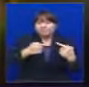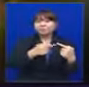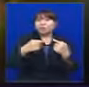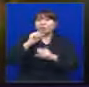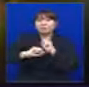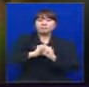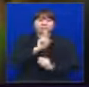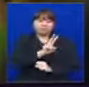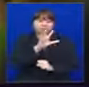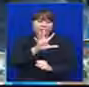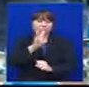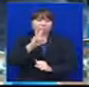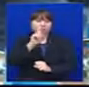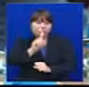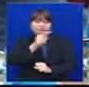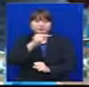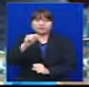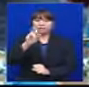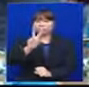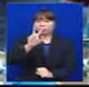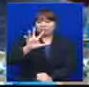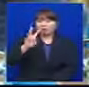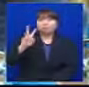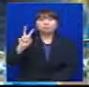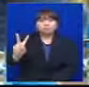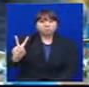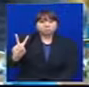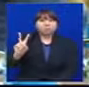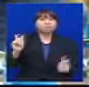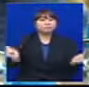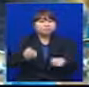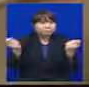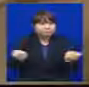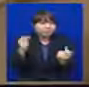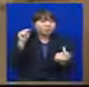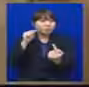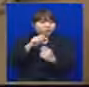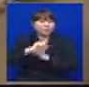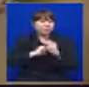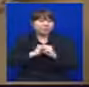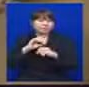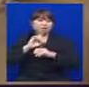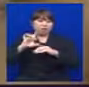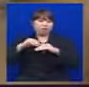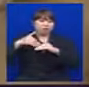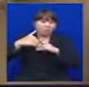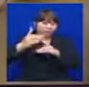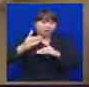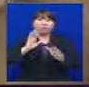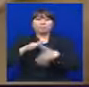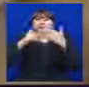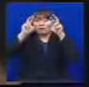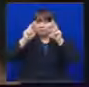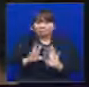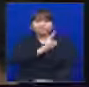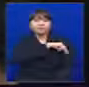แต่ปี2561ถึง2562และฉลองการเข้าสู่ศตวรรษที่2ของการพัฒนาระบบสาธารณ